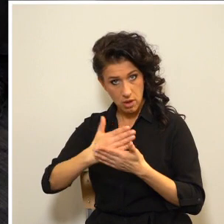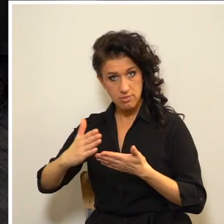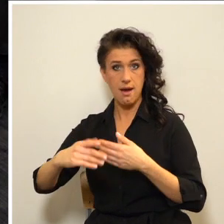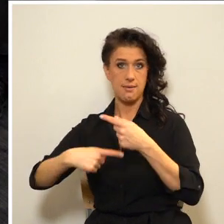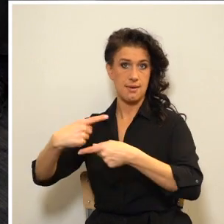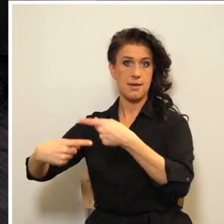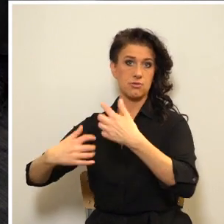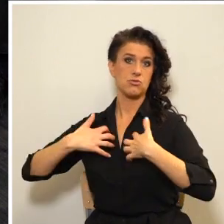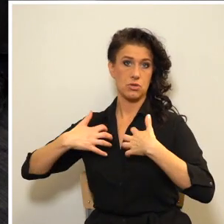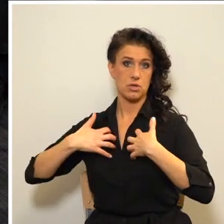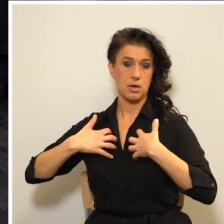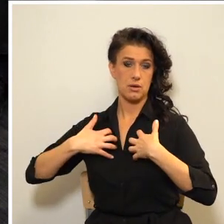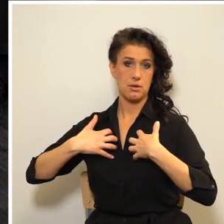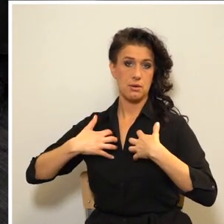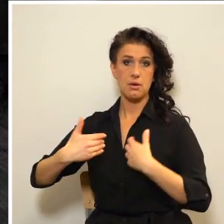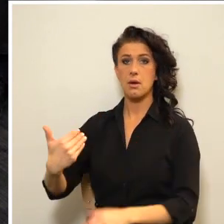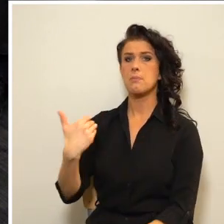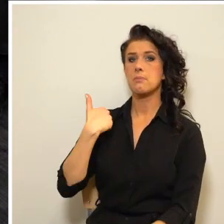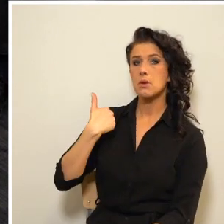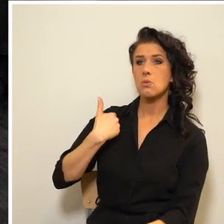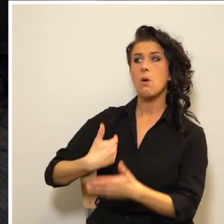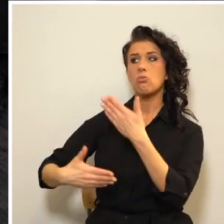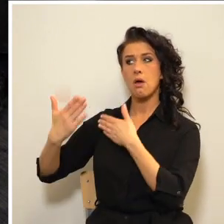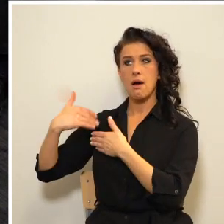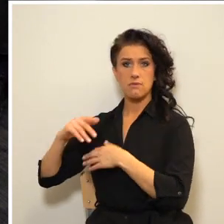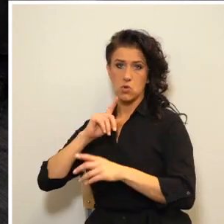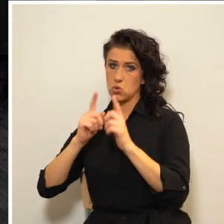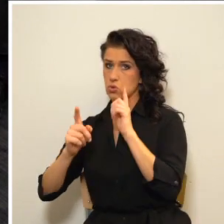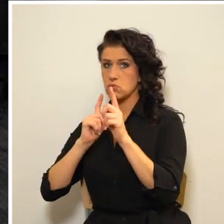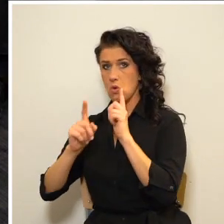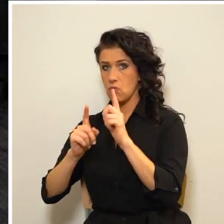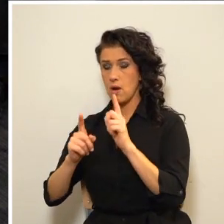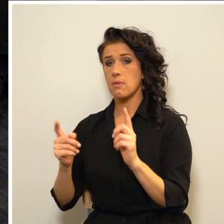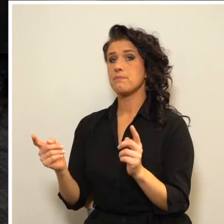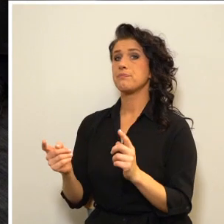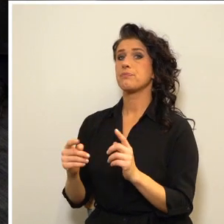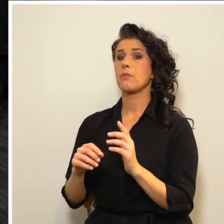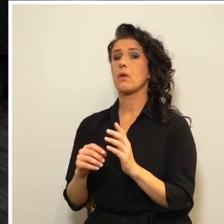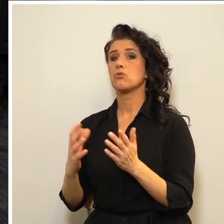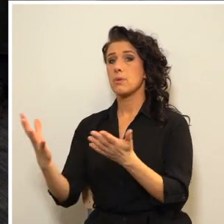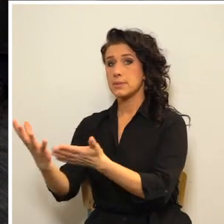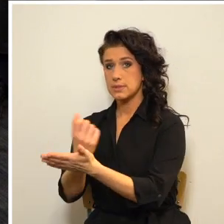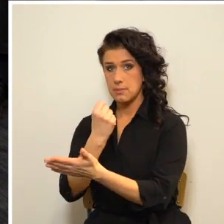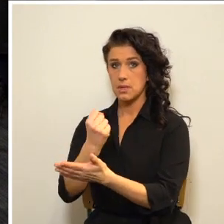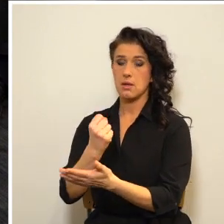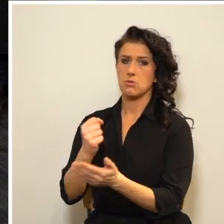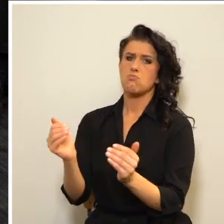mieliśmy kiedyś taką rozmowę na temat możliwości pobrania narządu 21-latka